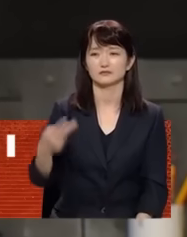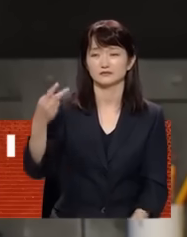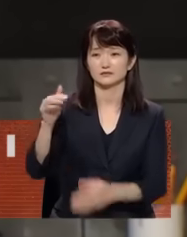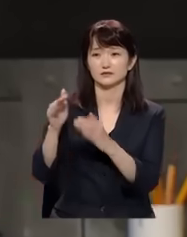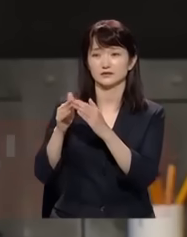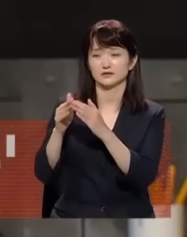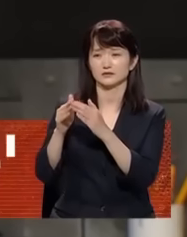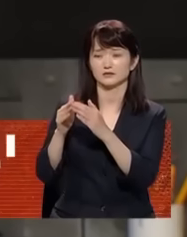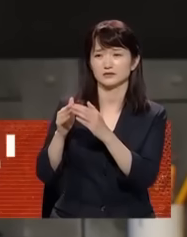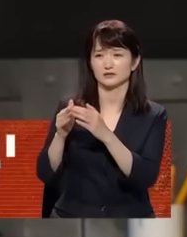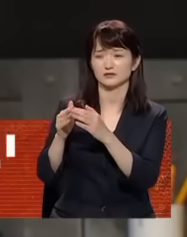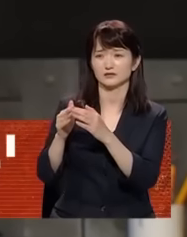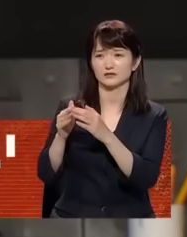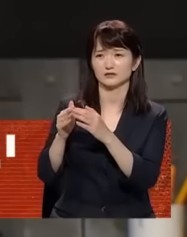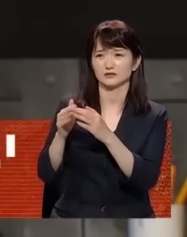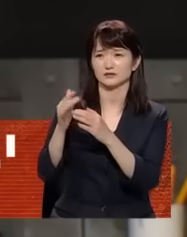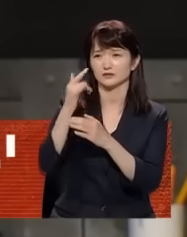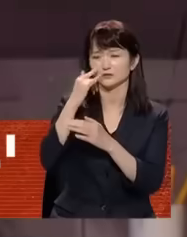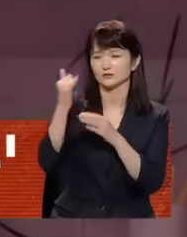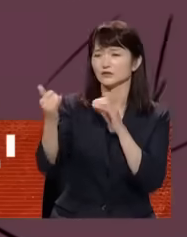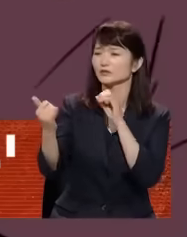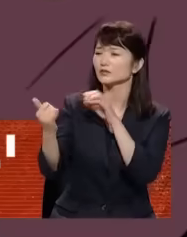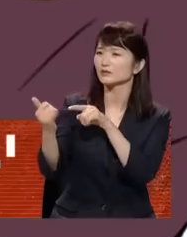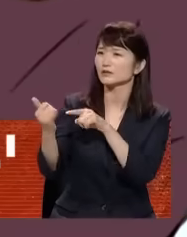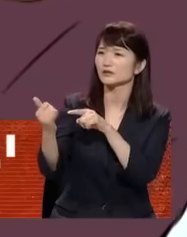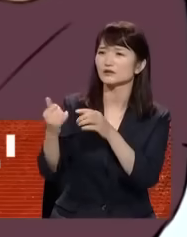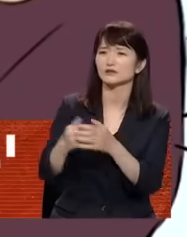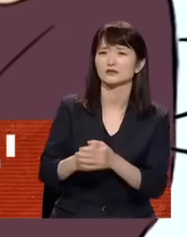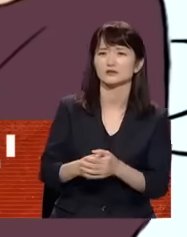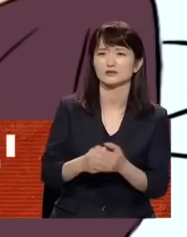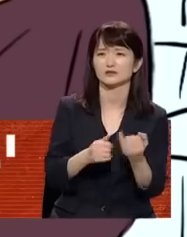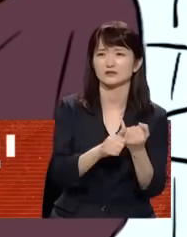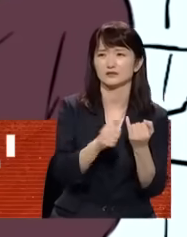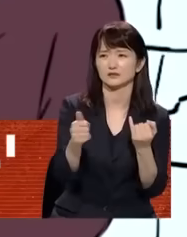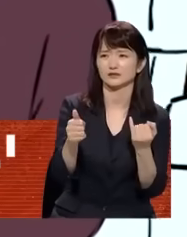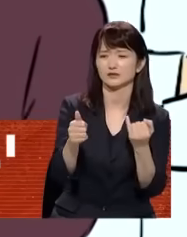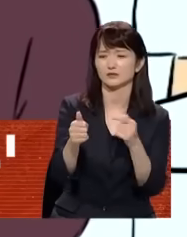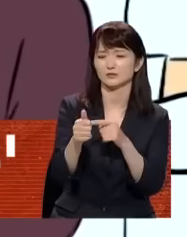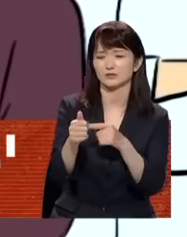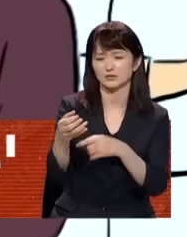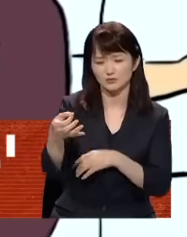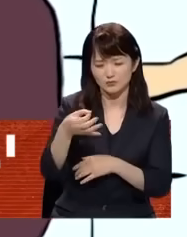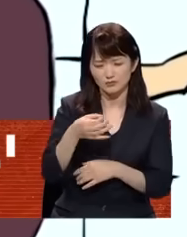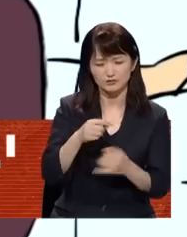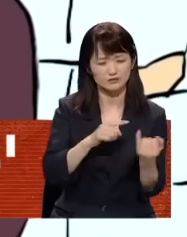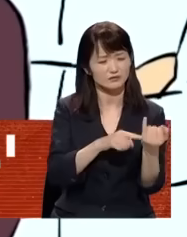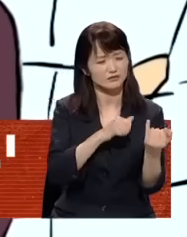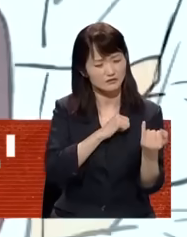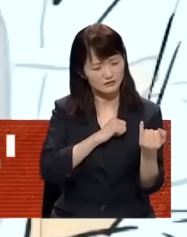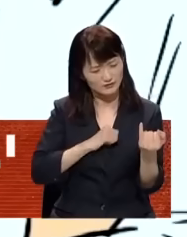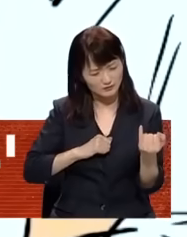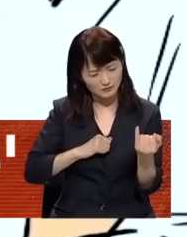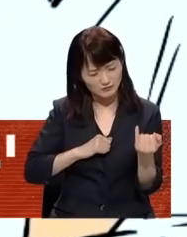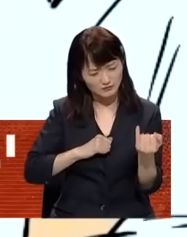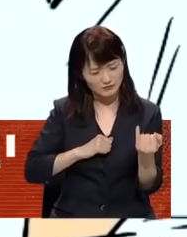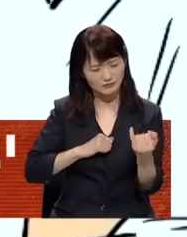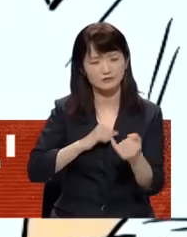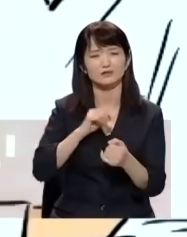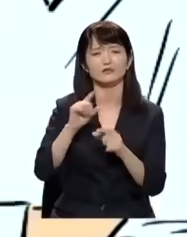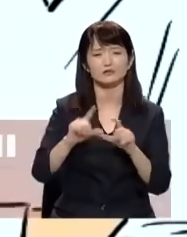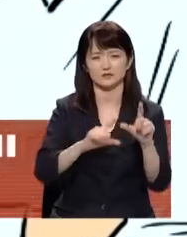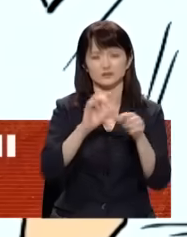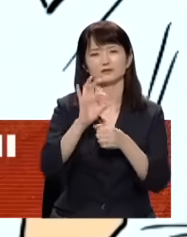근데 시가에서도 이거 알려지니까 애바사라도 네가 좀 참아라 그렇게 그렇게 지내온 세월이 10년이 넘는 기간인 거예요